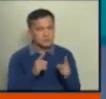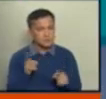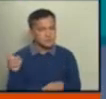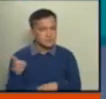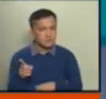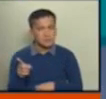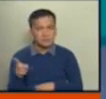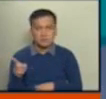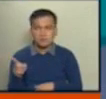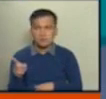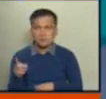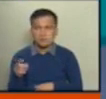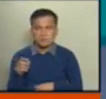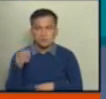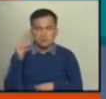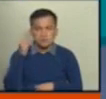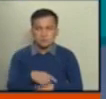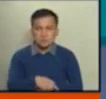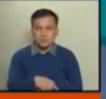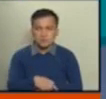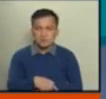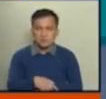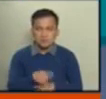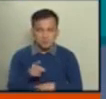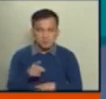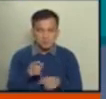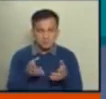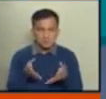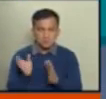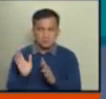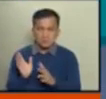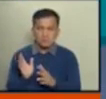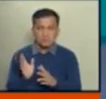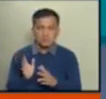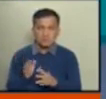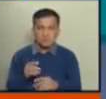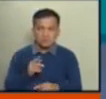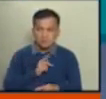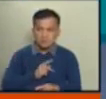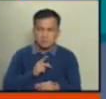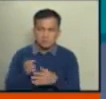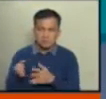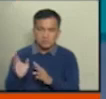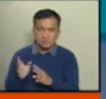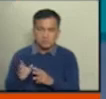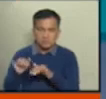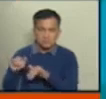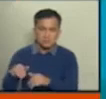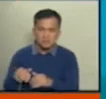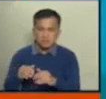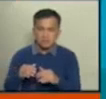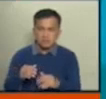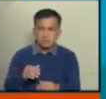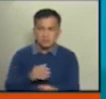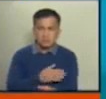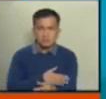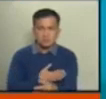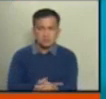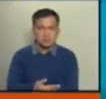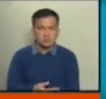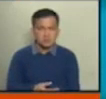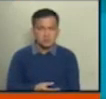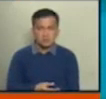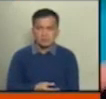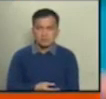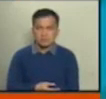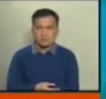si Mrs. Malinaw na pumapayag ka at pinakiusap mo pa na nandun na lang muna yung bata. Ay, hindi po ako nag-ano po niyan. Anak ko po ang